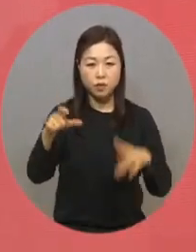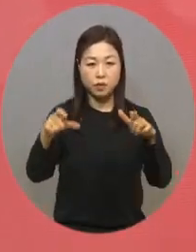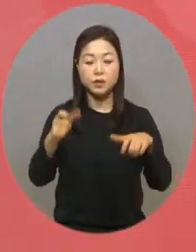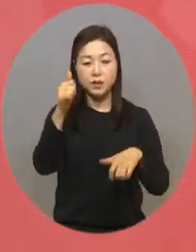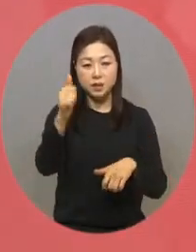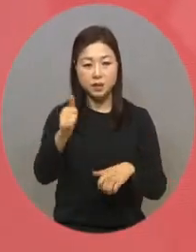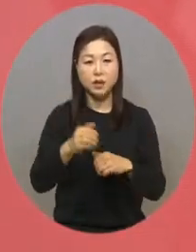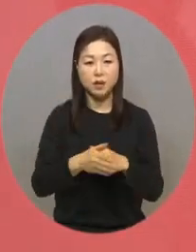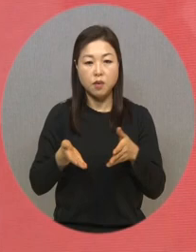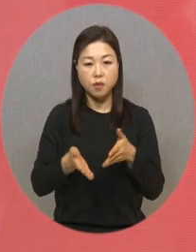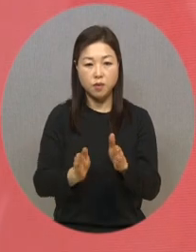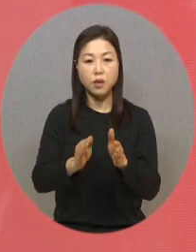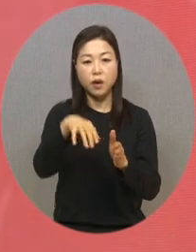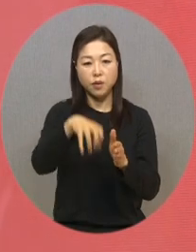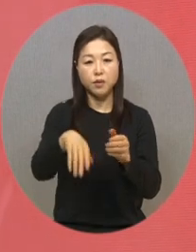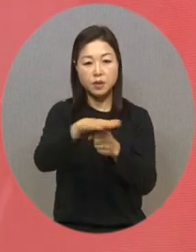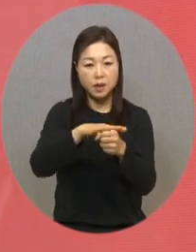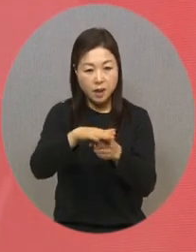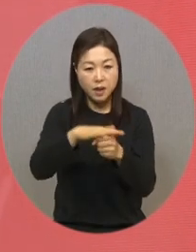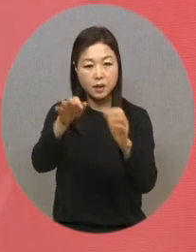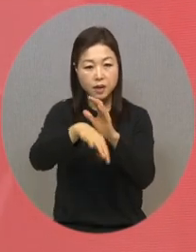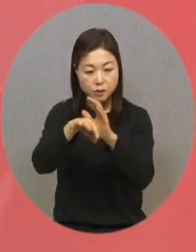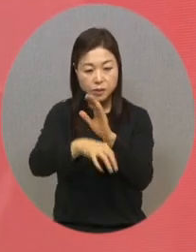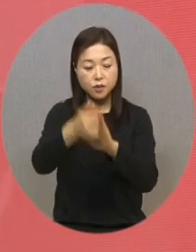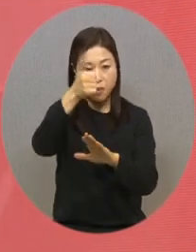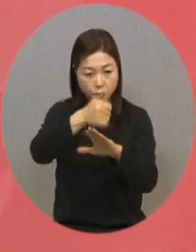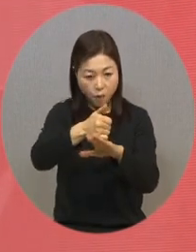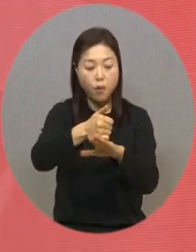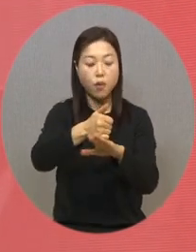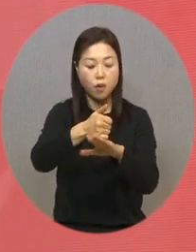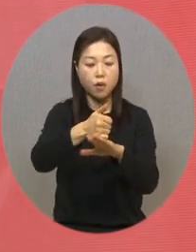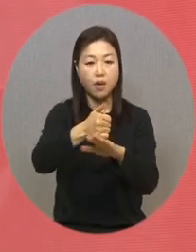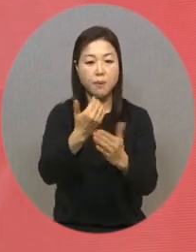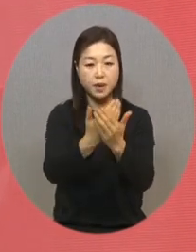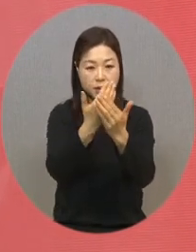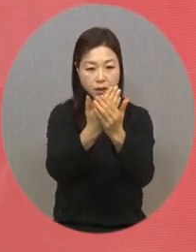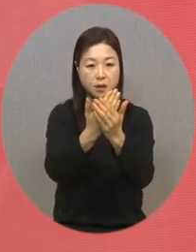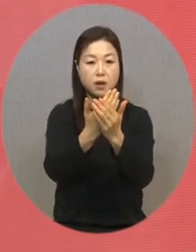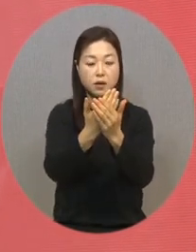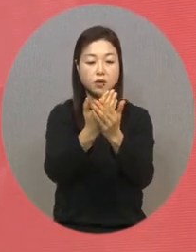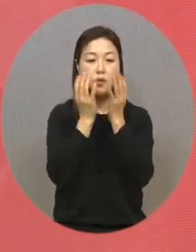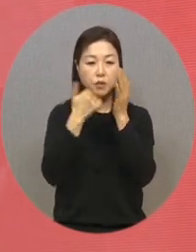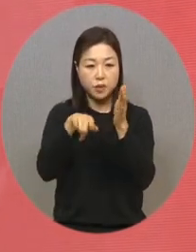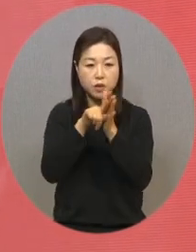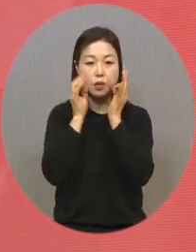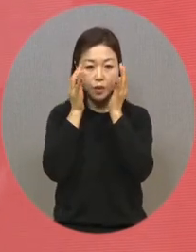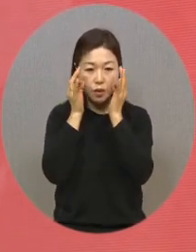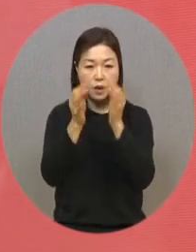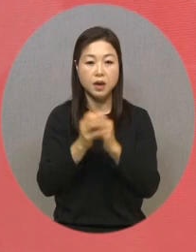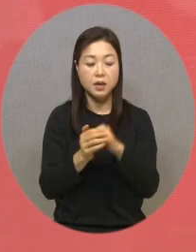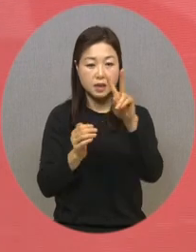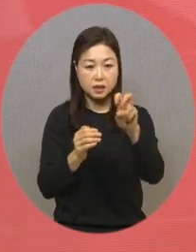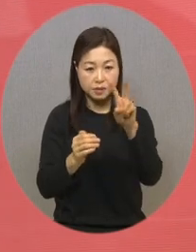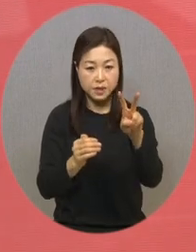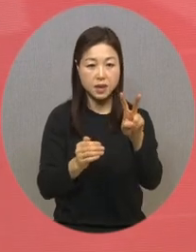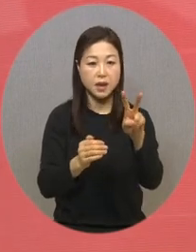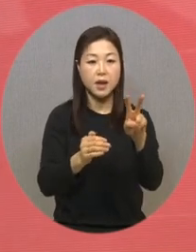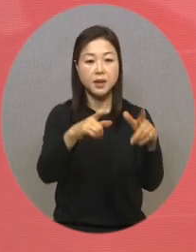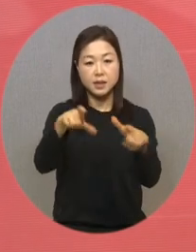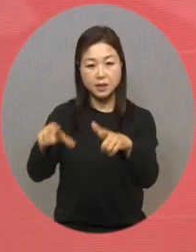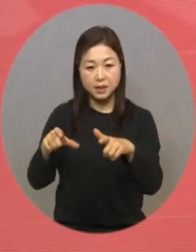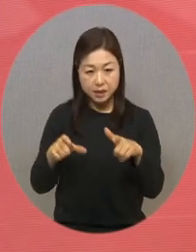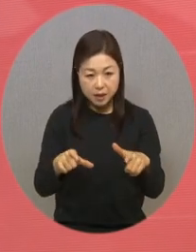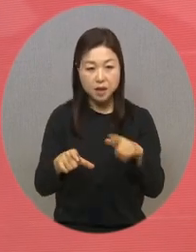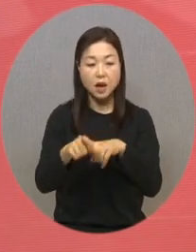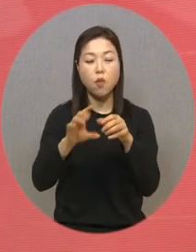고향사랑 기부제의 성공적 정착과 전남 발전을 위해 열정적으로 노력해준 22개 시군과 관계자에게